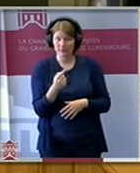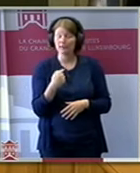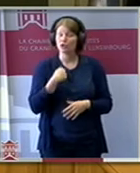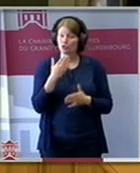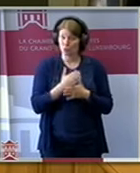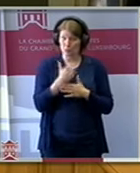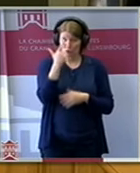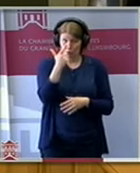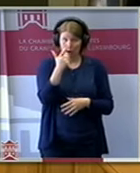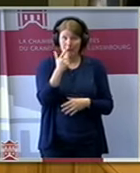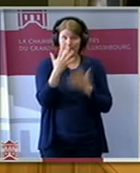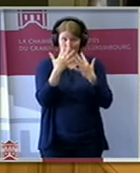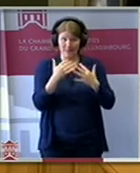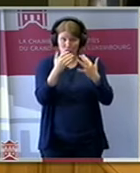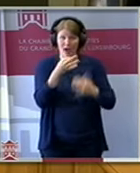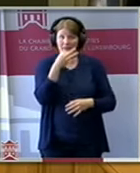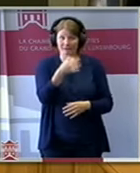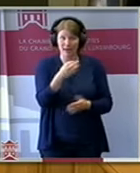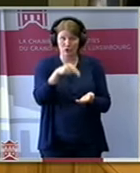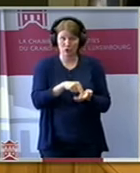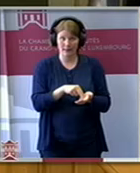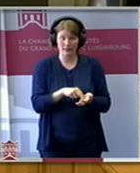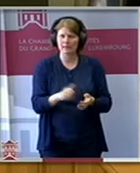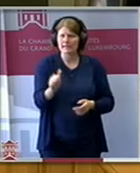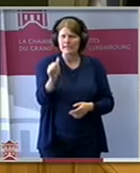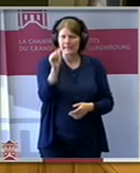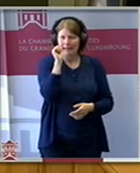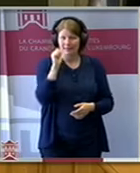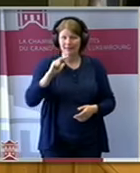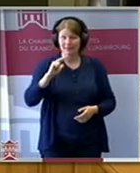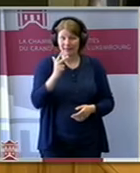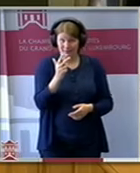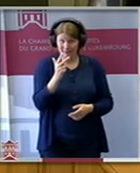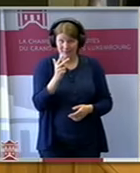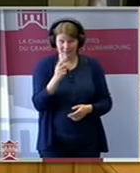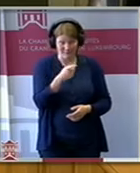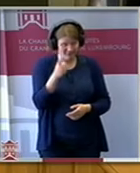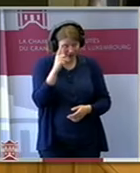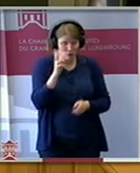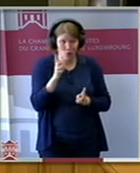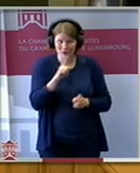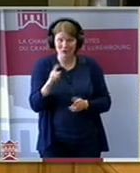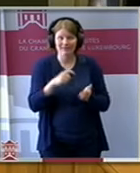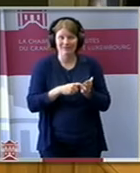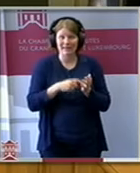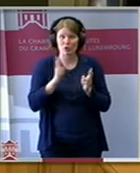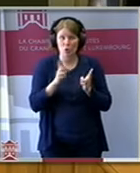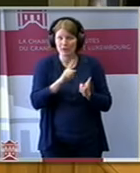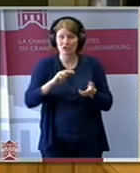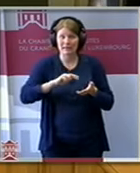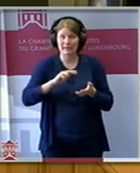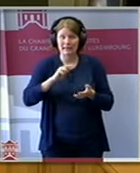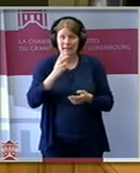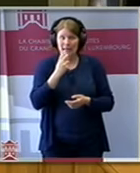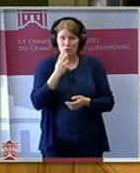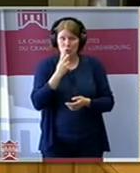einer Gesellschaft gestaltet. In der Zwischenzeit sind da gestern aus einem Dritt kommen. Das kann er nicht wissen. Sie sind noch nicht am Courrier Elektronik. Weil es geht nämlich um